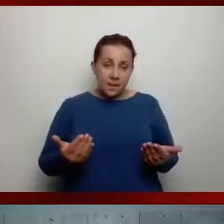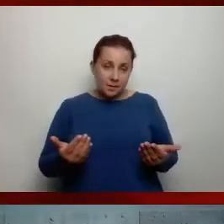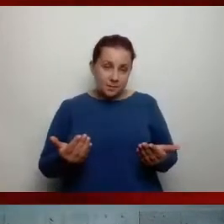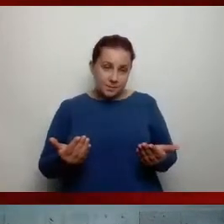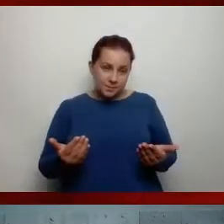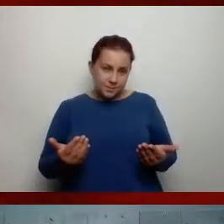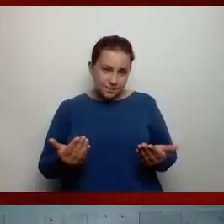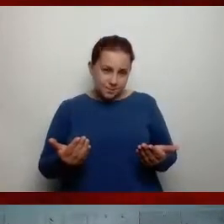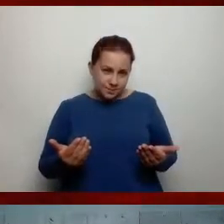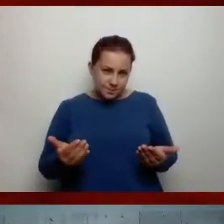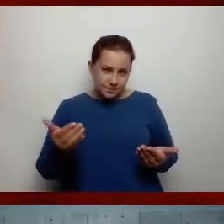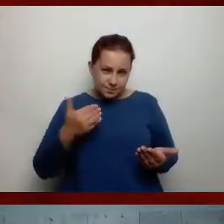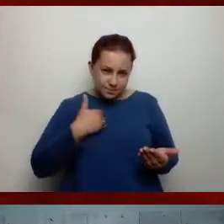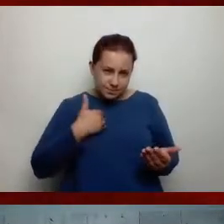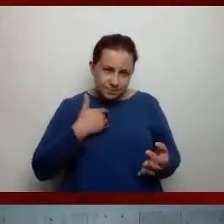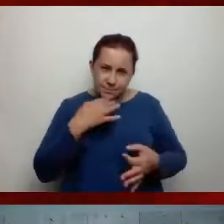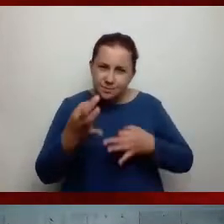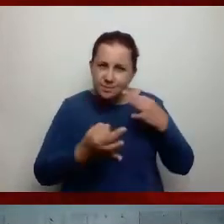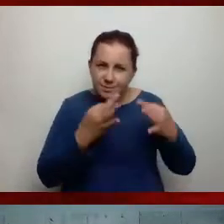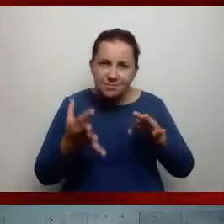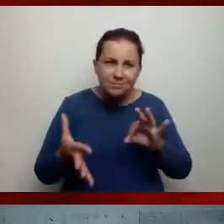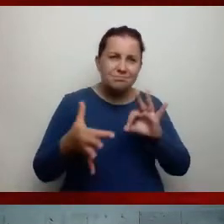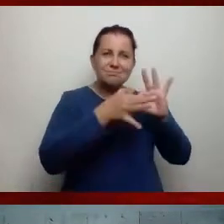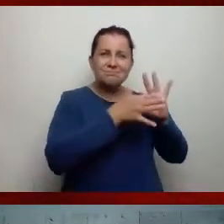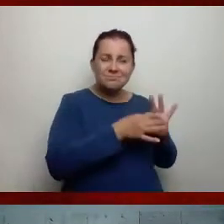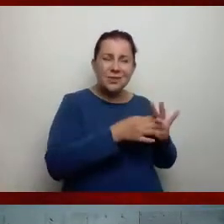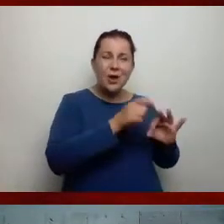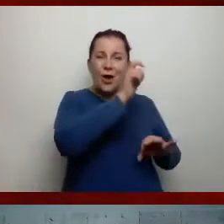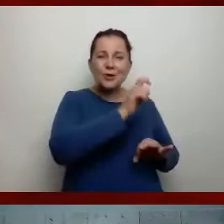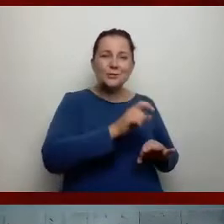miałem anegdotę co do mojego przedmówcy z Zakopanego, ale to może